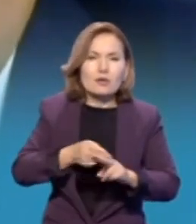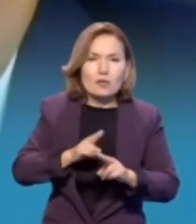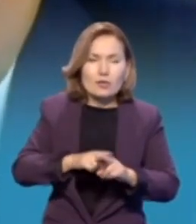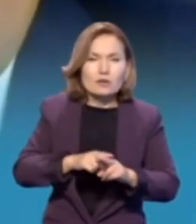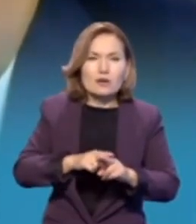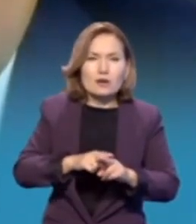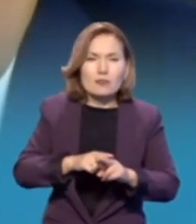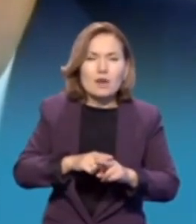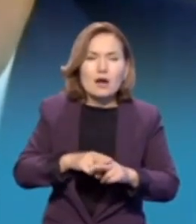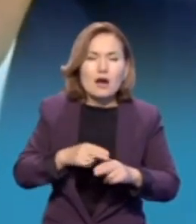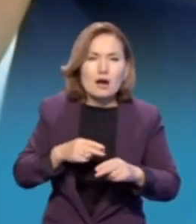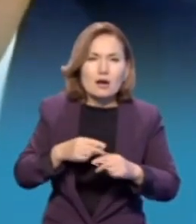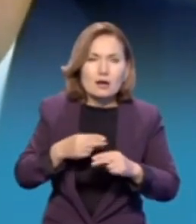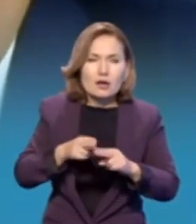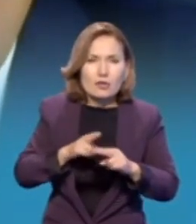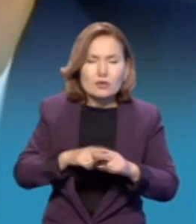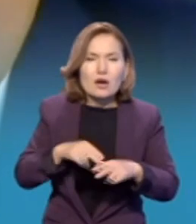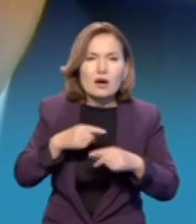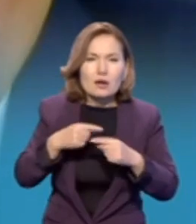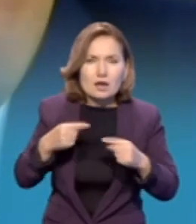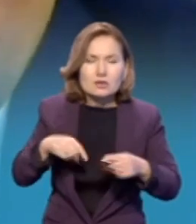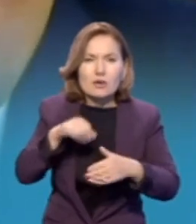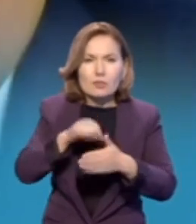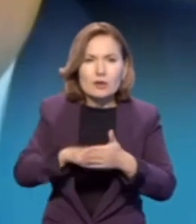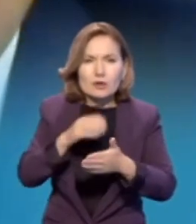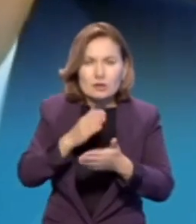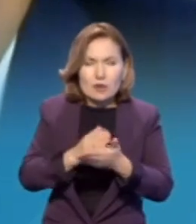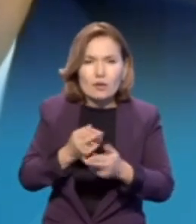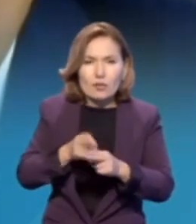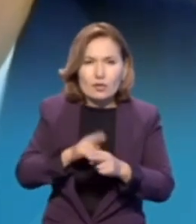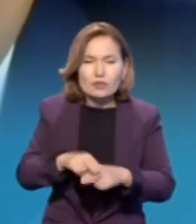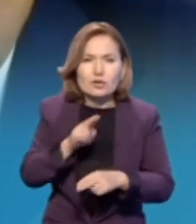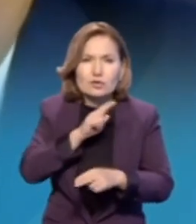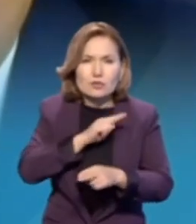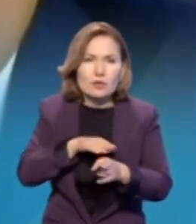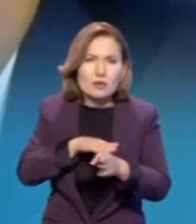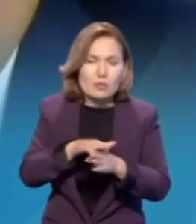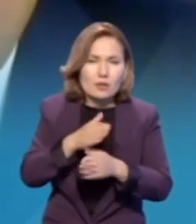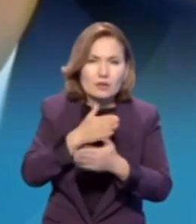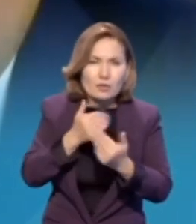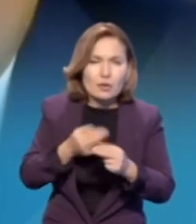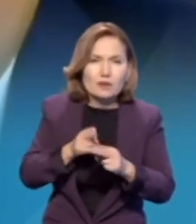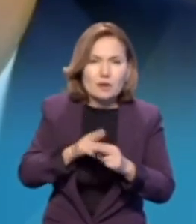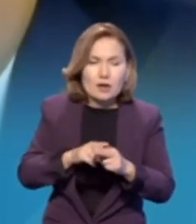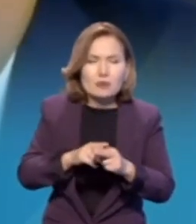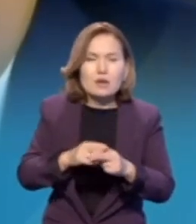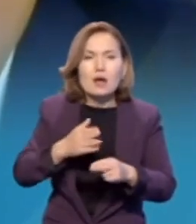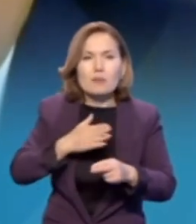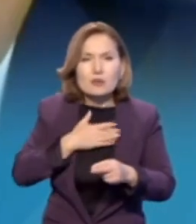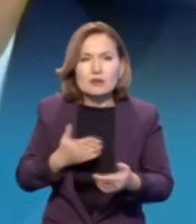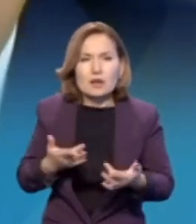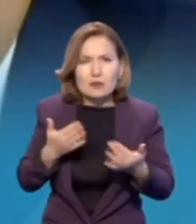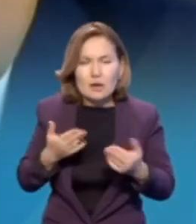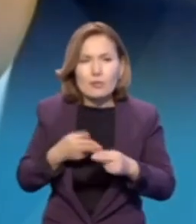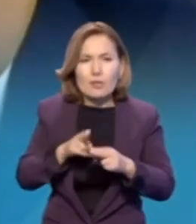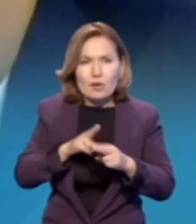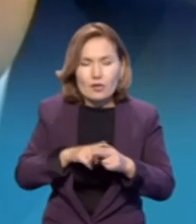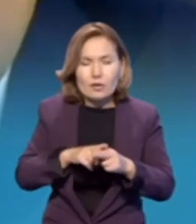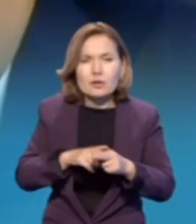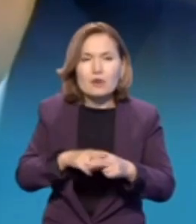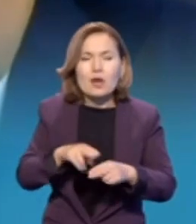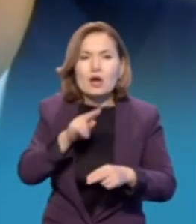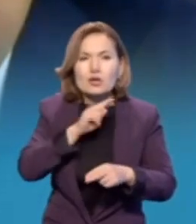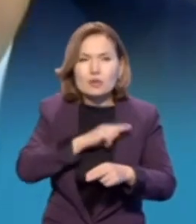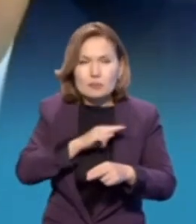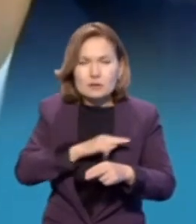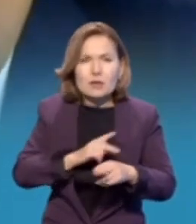күнге дейін түрлі себептерменен өзінің міндеттемесін орындамай отыр. Сондықтан біз қатты қазір талап қойып отырмыз. Бұған тексеріс жұмыстарын